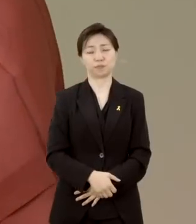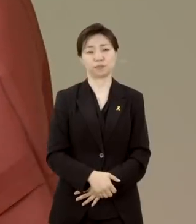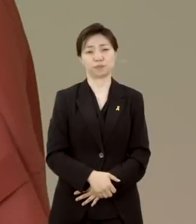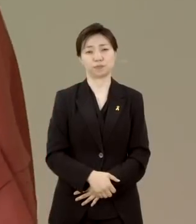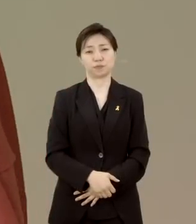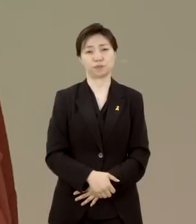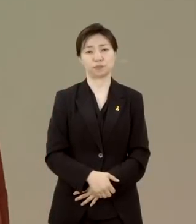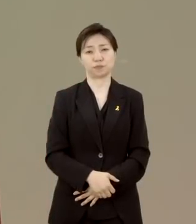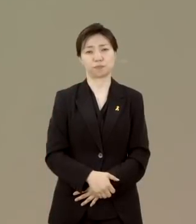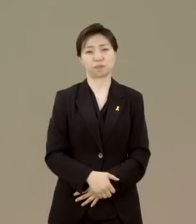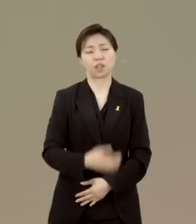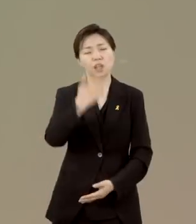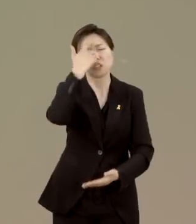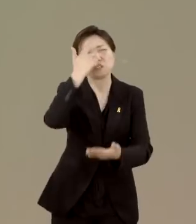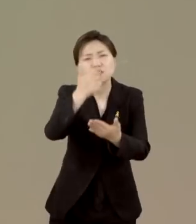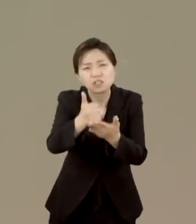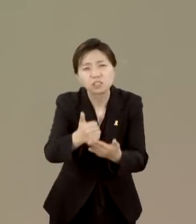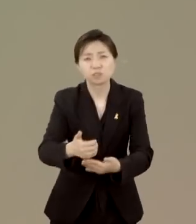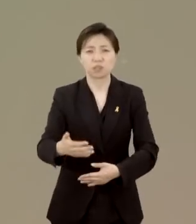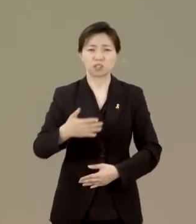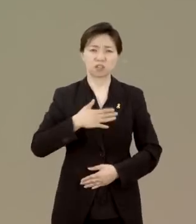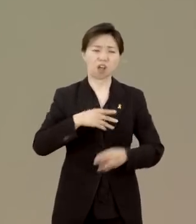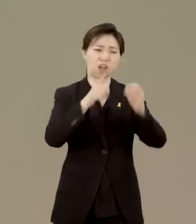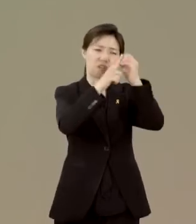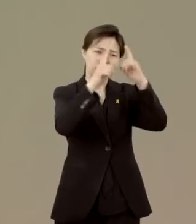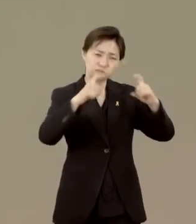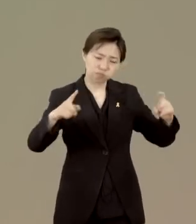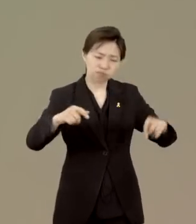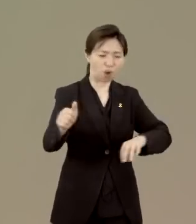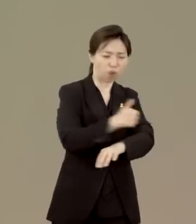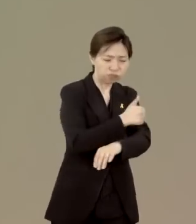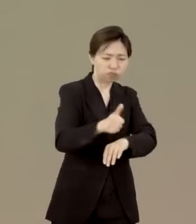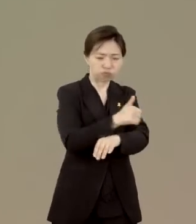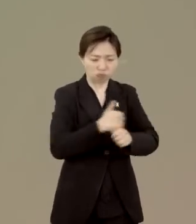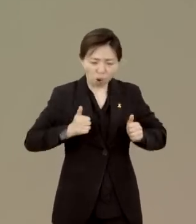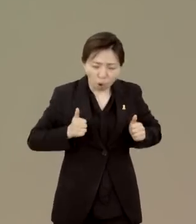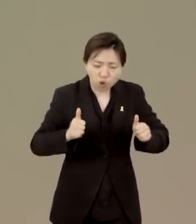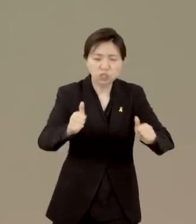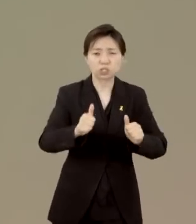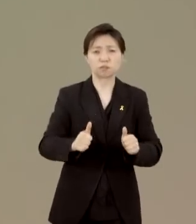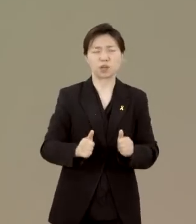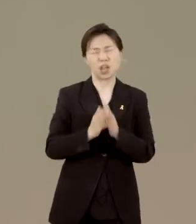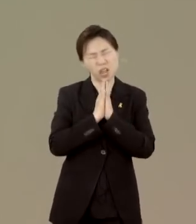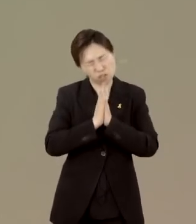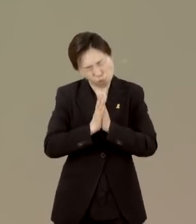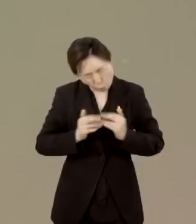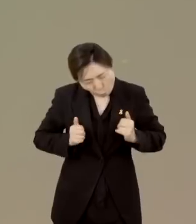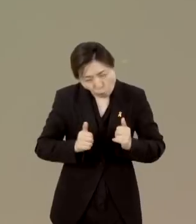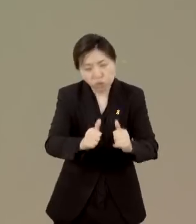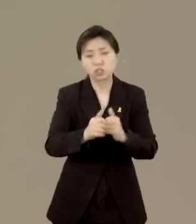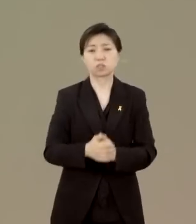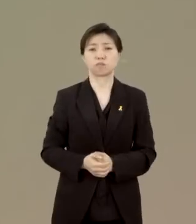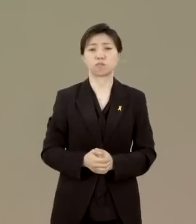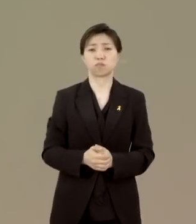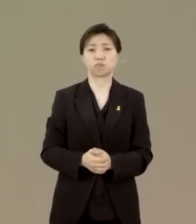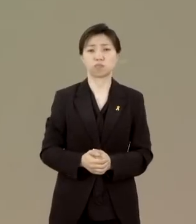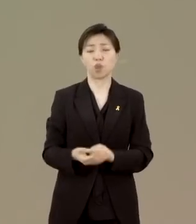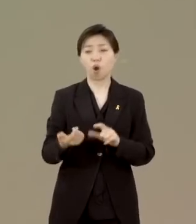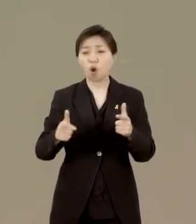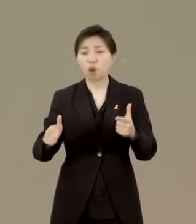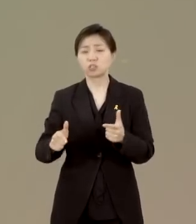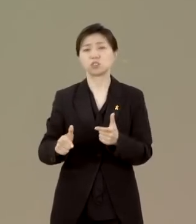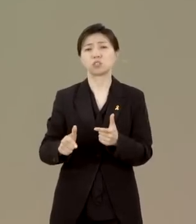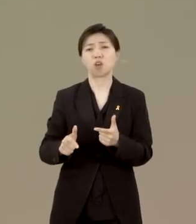제가 이렇게 절에 열심히 다니고 기도도 많이 하고 공양도 많이 올렸는데 왜 제가 자꾸